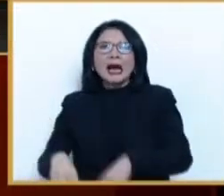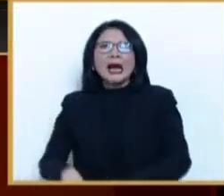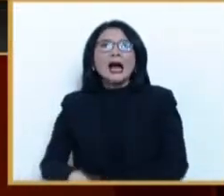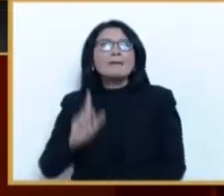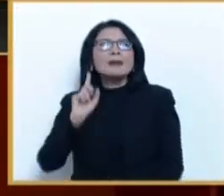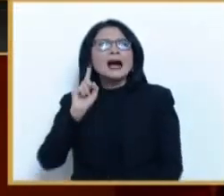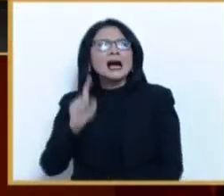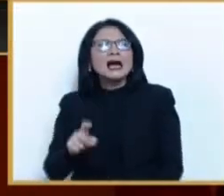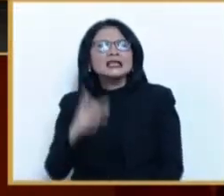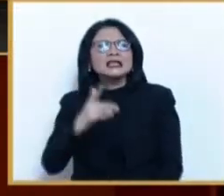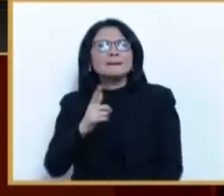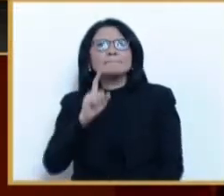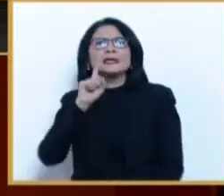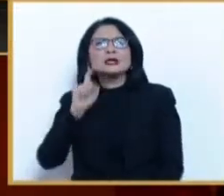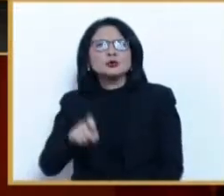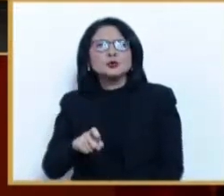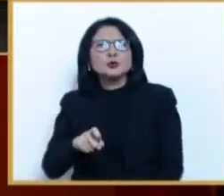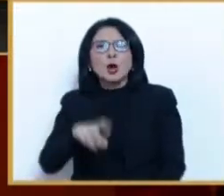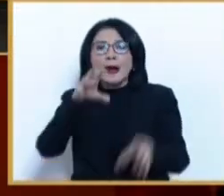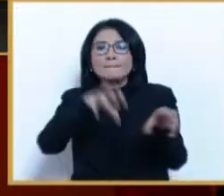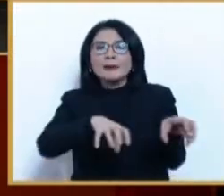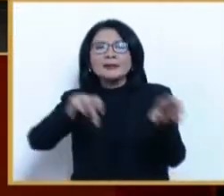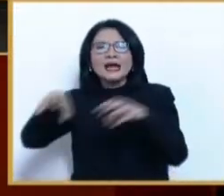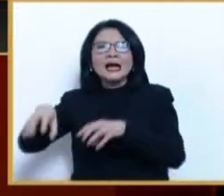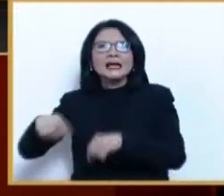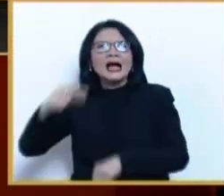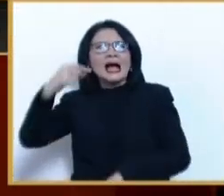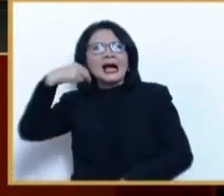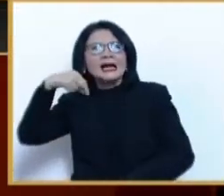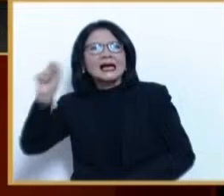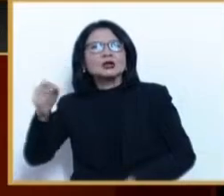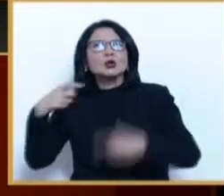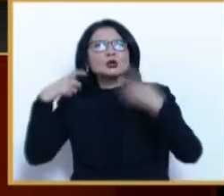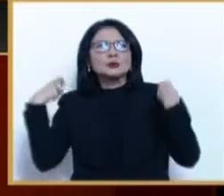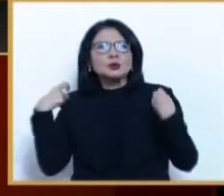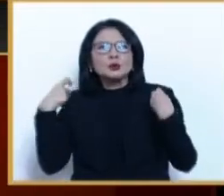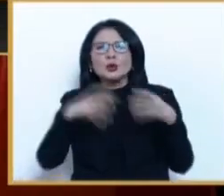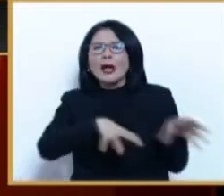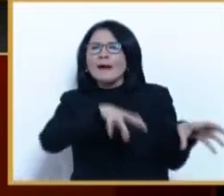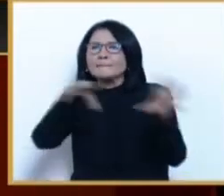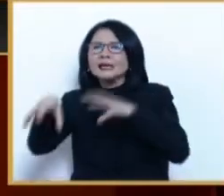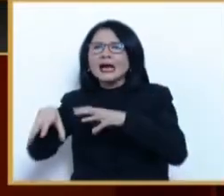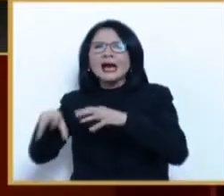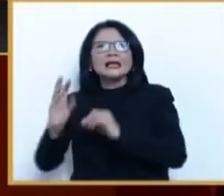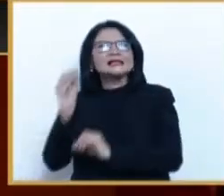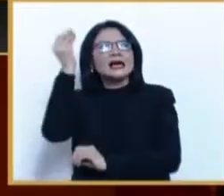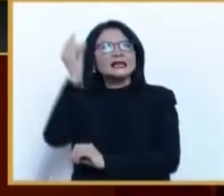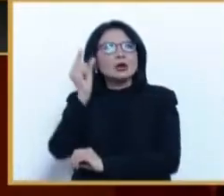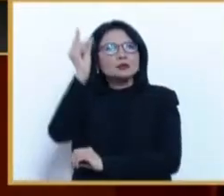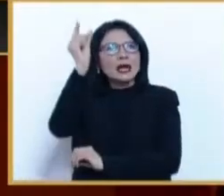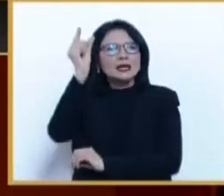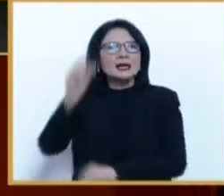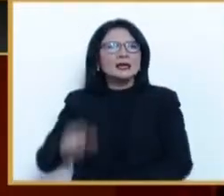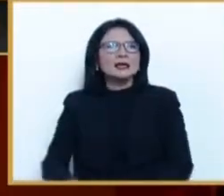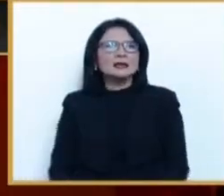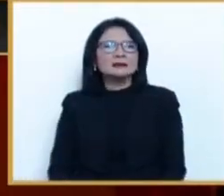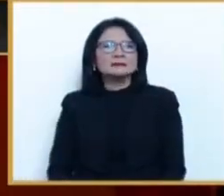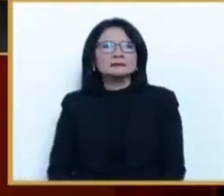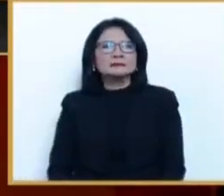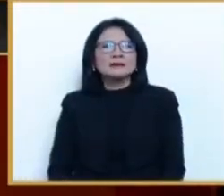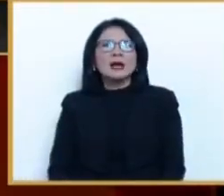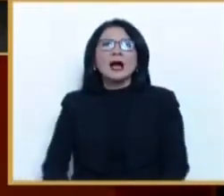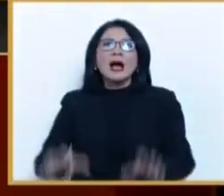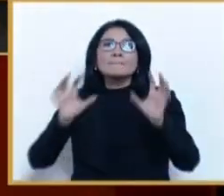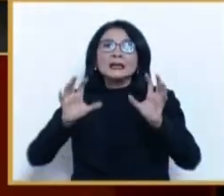diperlukan yang namanya pemindahan balikota ke Jakarta Utara Saya tidak ingin mendebat hal itu tetapi dengan